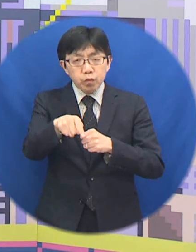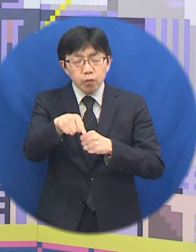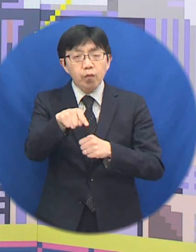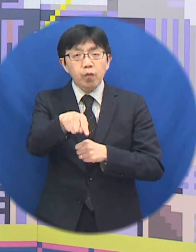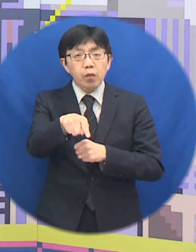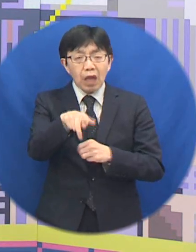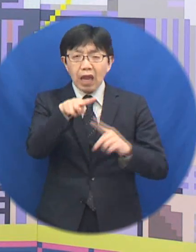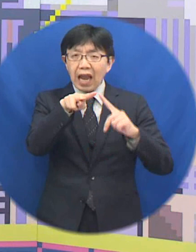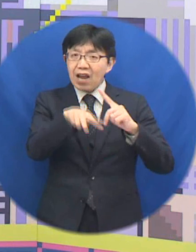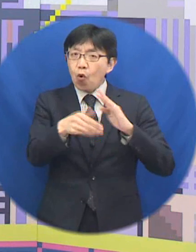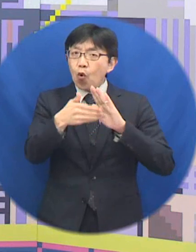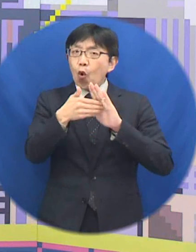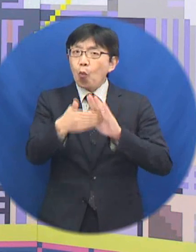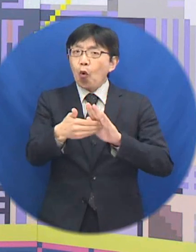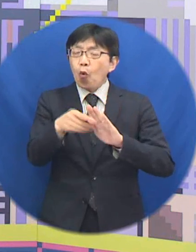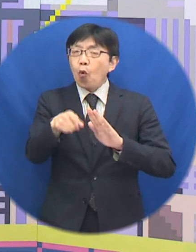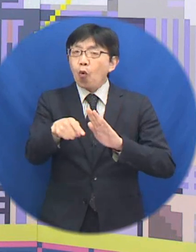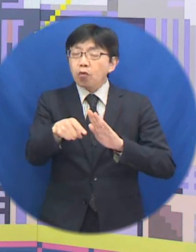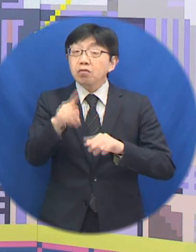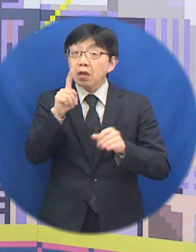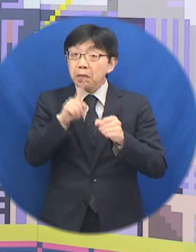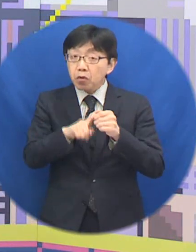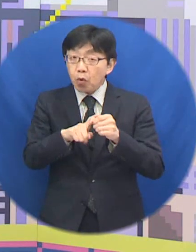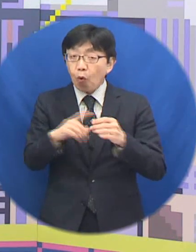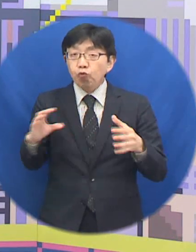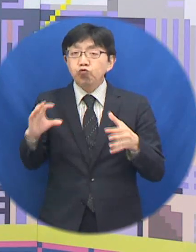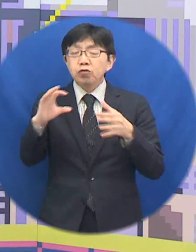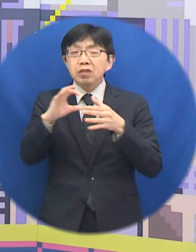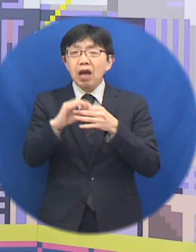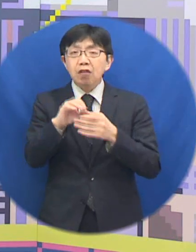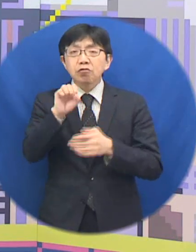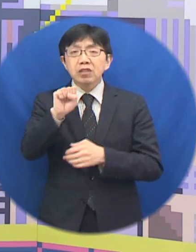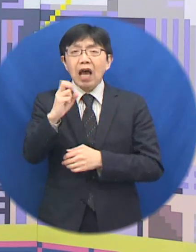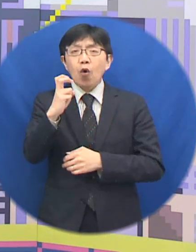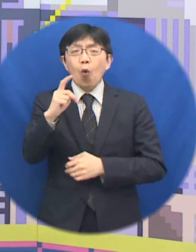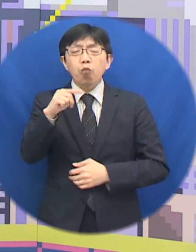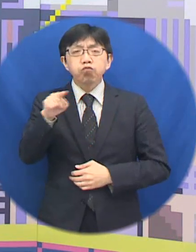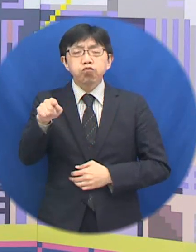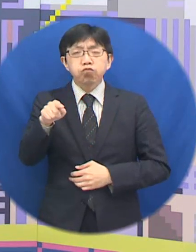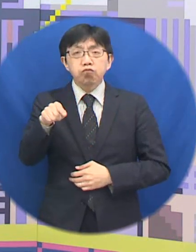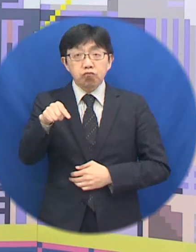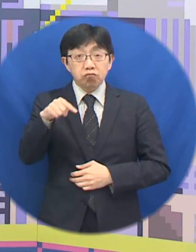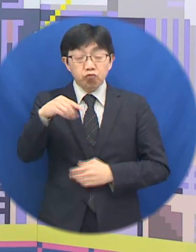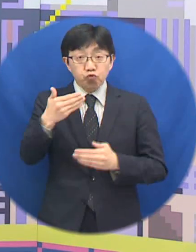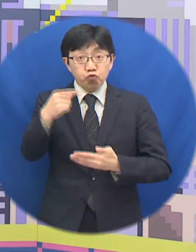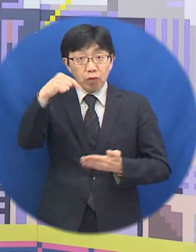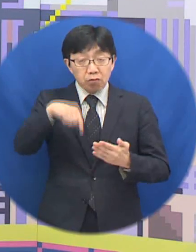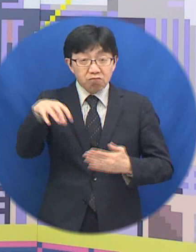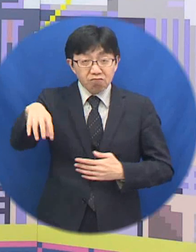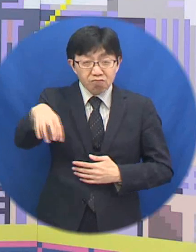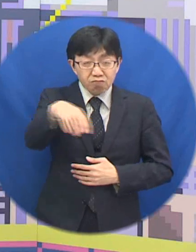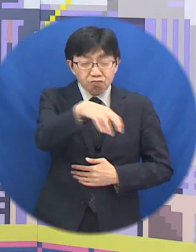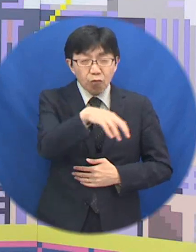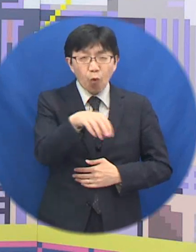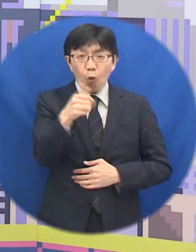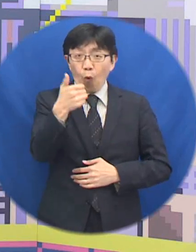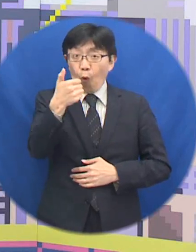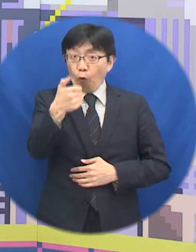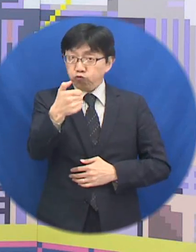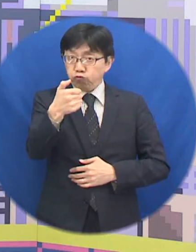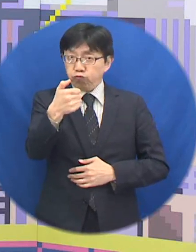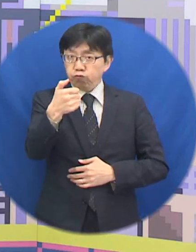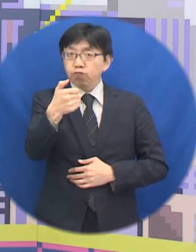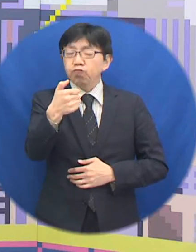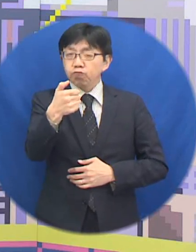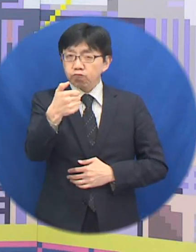的に活動しているつながるサロンというものがあります。 はい、 現在区内で50を超えるサロンが活動しています。 いろいろ